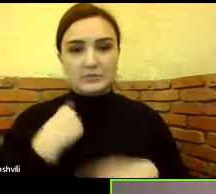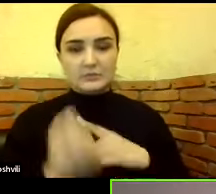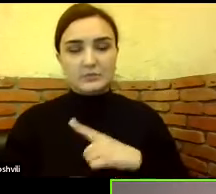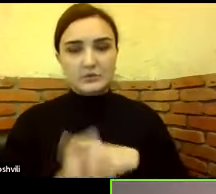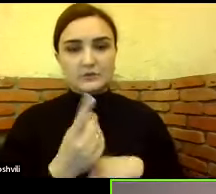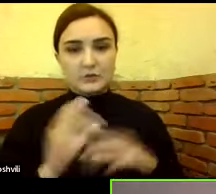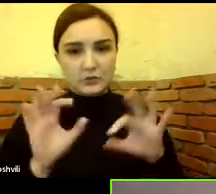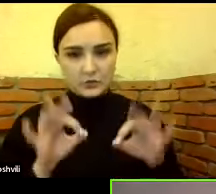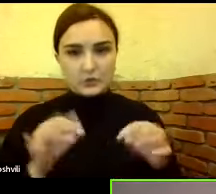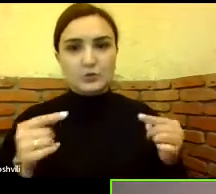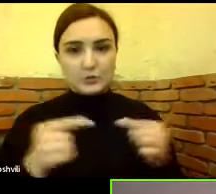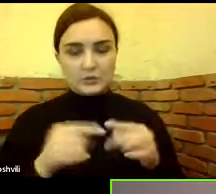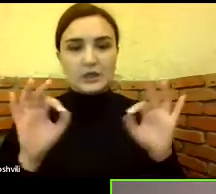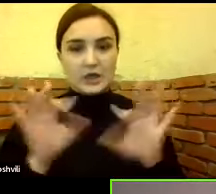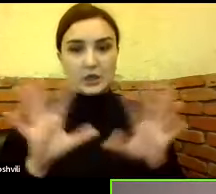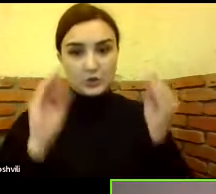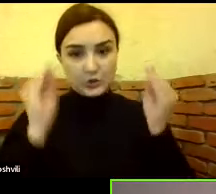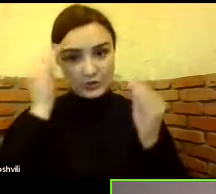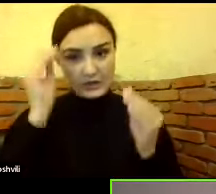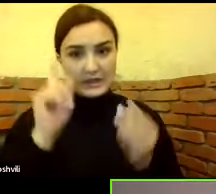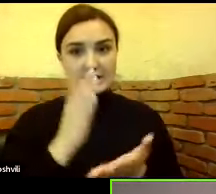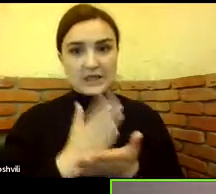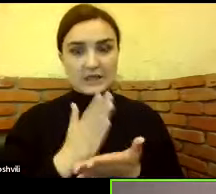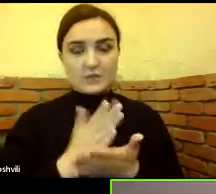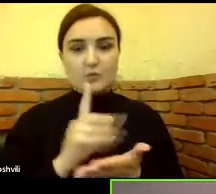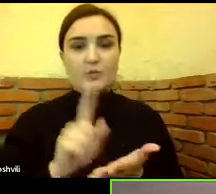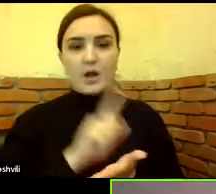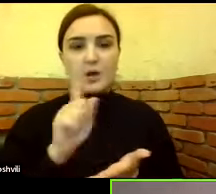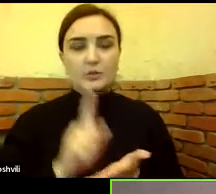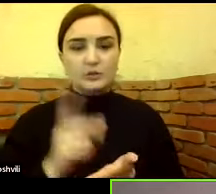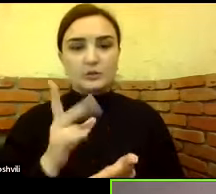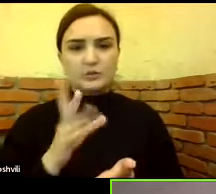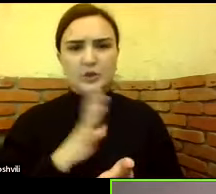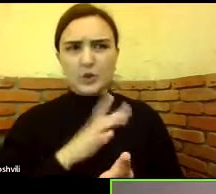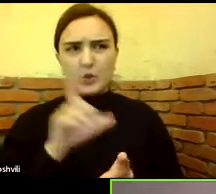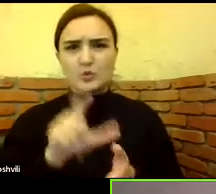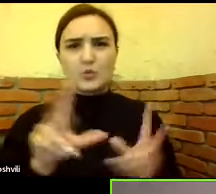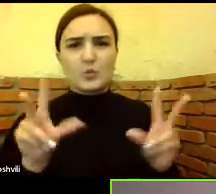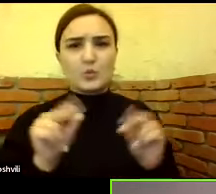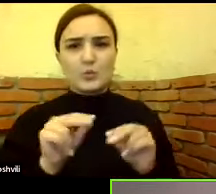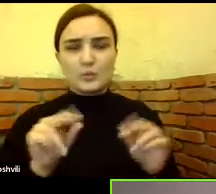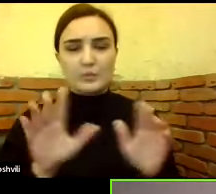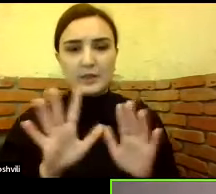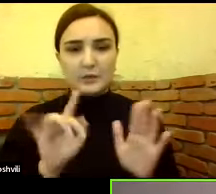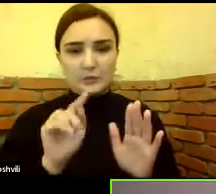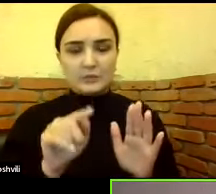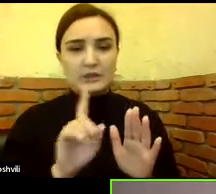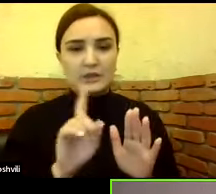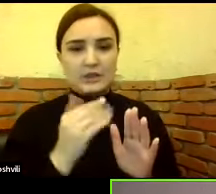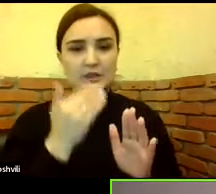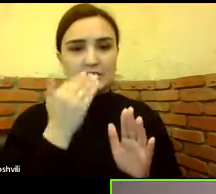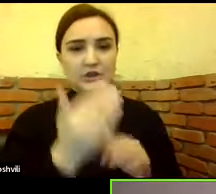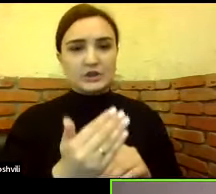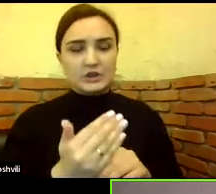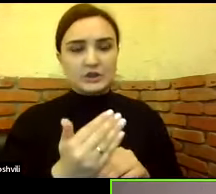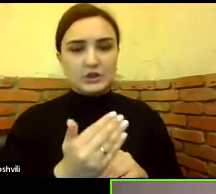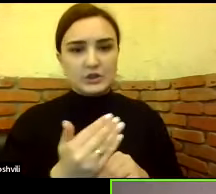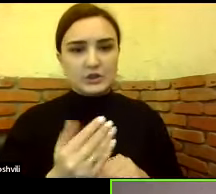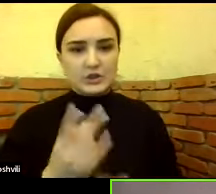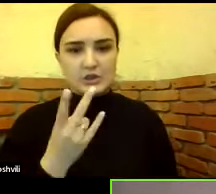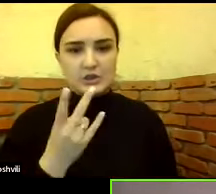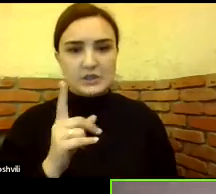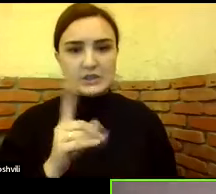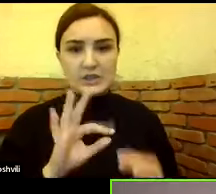ზუსტად სტერეოტიპები, რაც არსებობს, რომ აუცილებლად უნდა იყო უბედური, ან აუცილებლად, არ ვიცი, შენი მთელი იდენტობა უნდა განისაზღვრებოდეს რაღაც